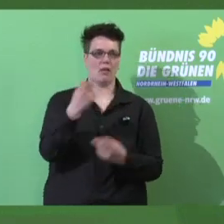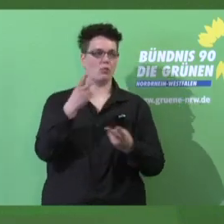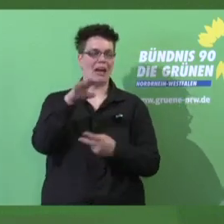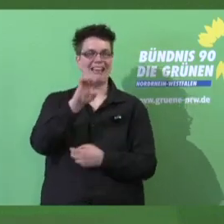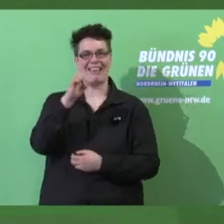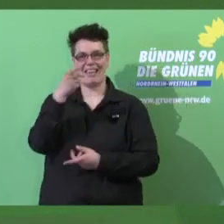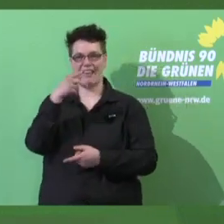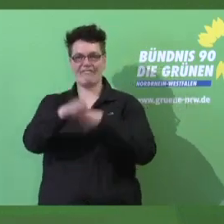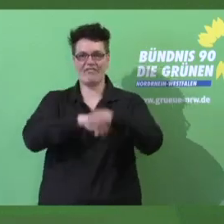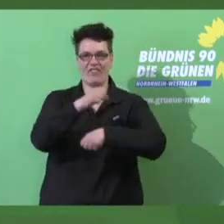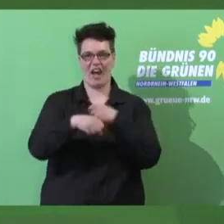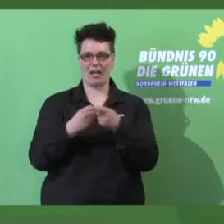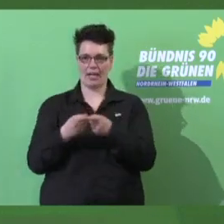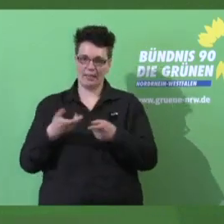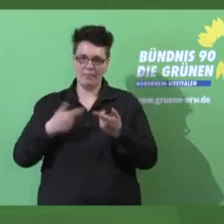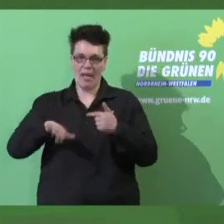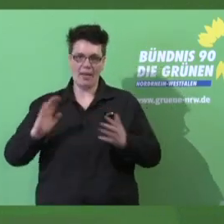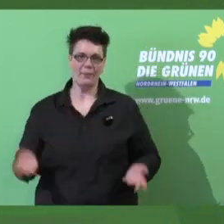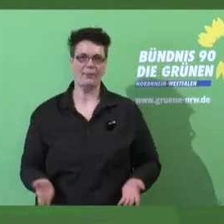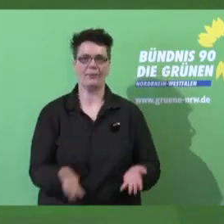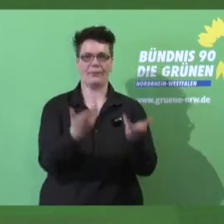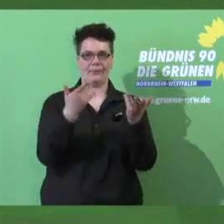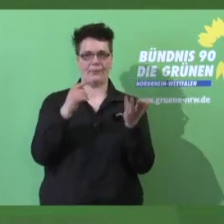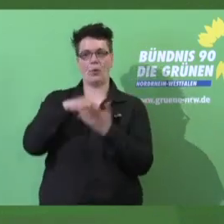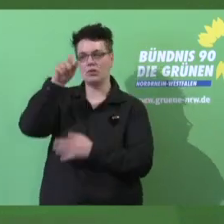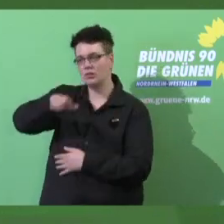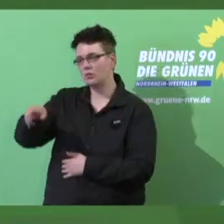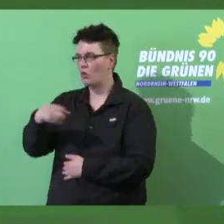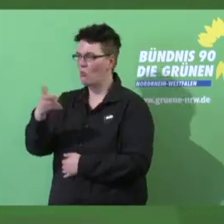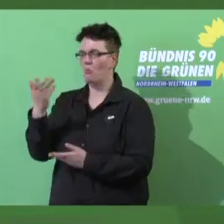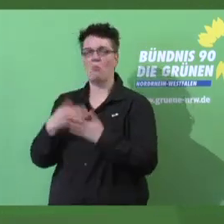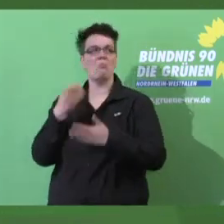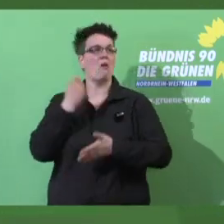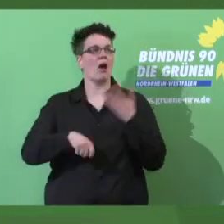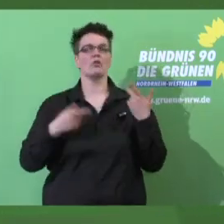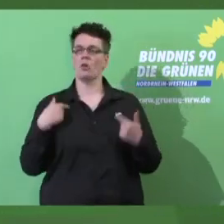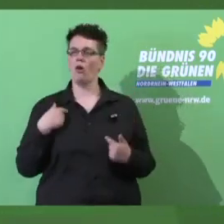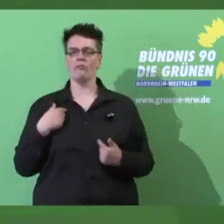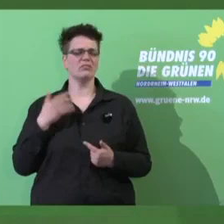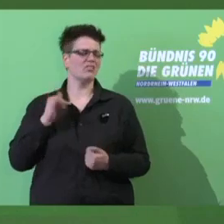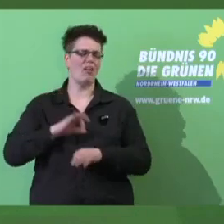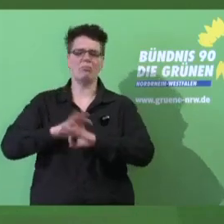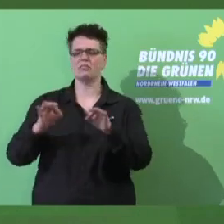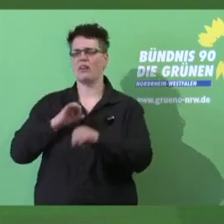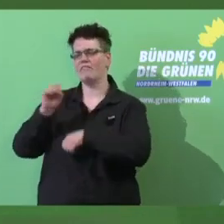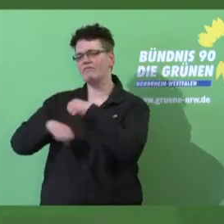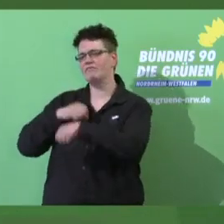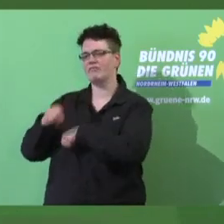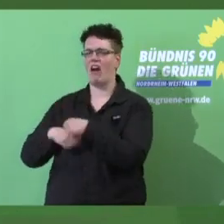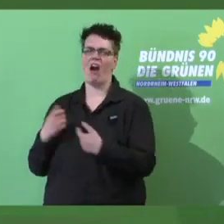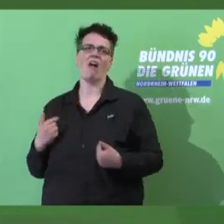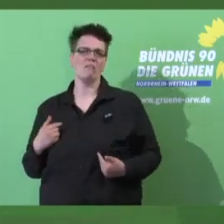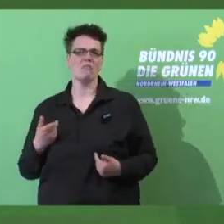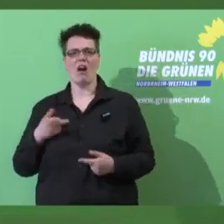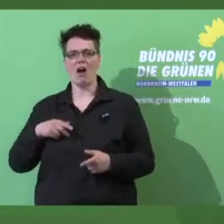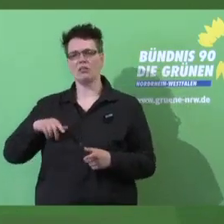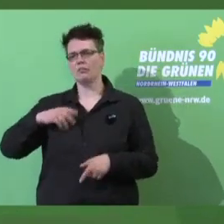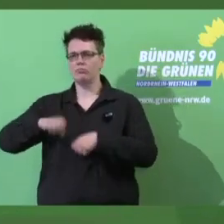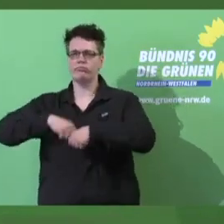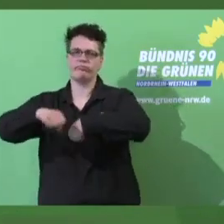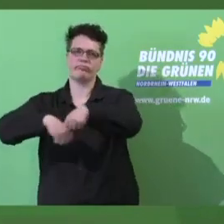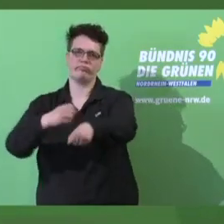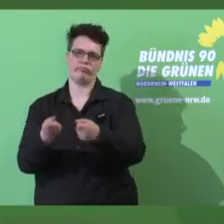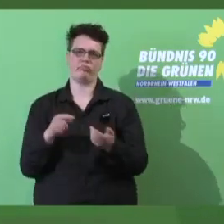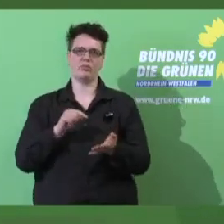weil die Leute entscheiden es beim Einkauf, dass sie entsprechend Fahrräder wollen und etwas skeptisch sind, was mehr Automobilität auf deutschen Straßen